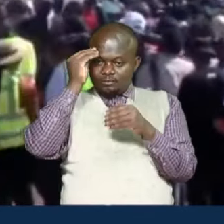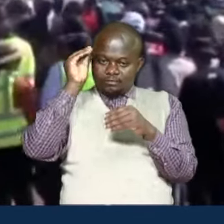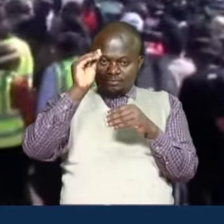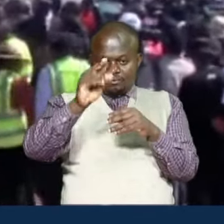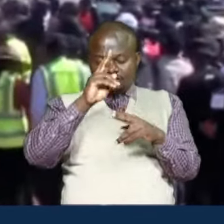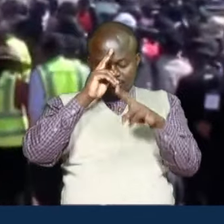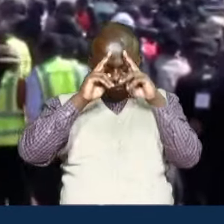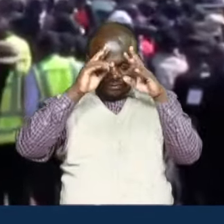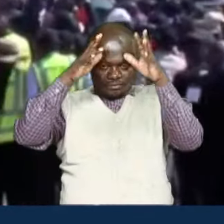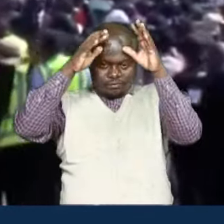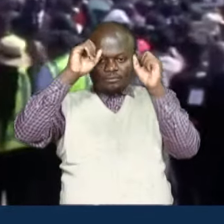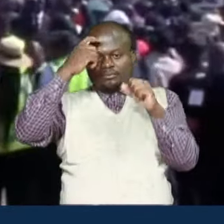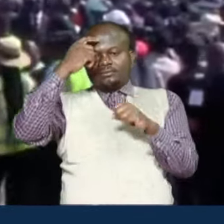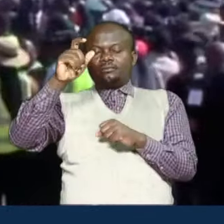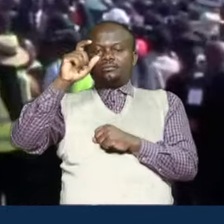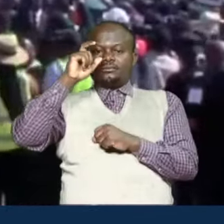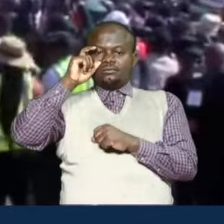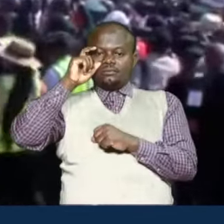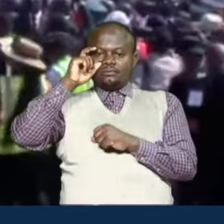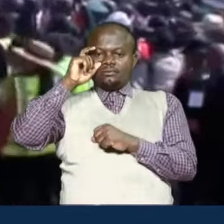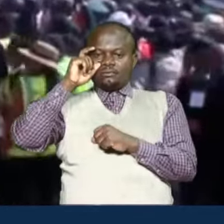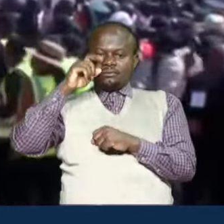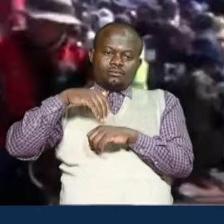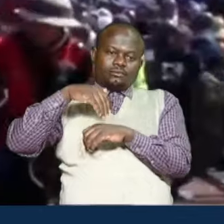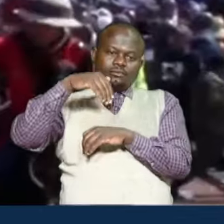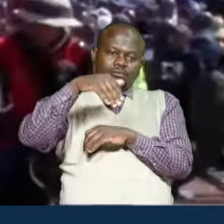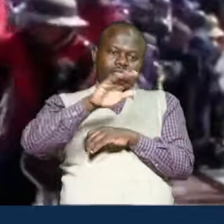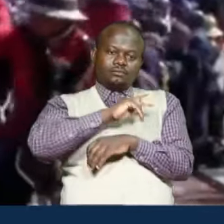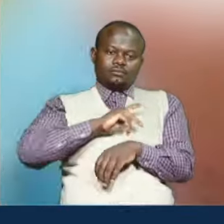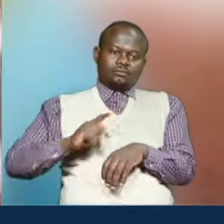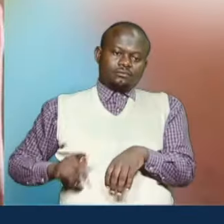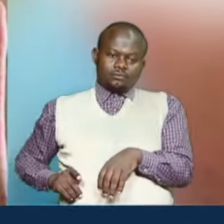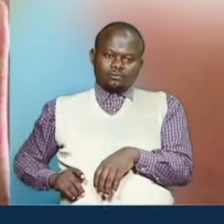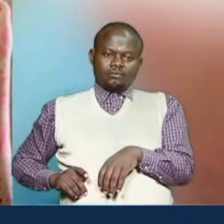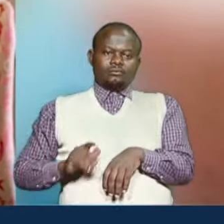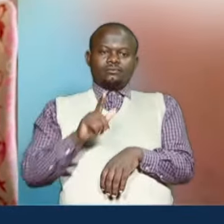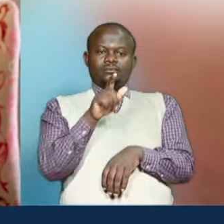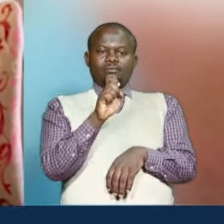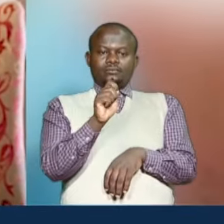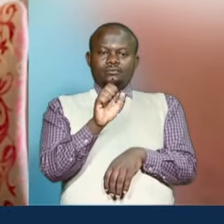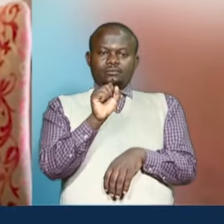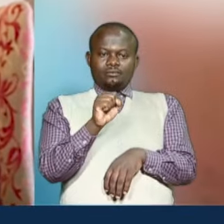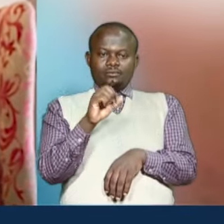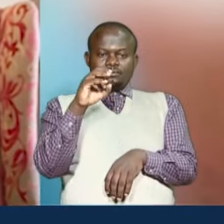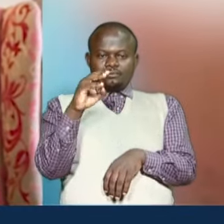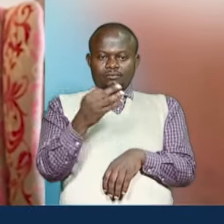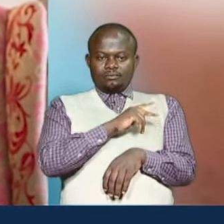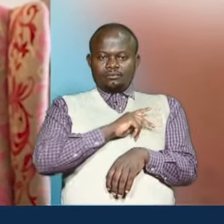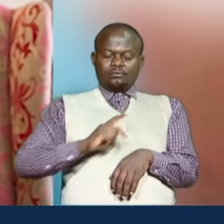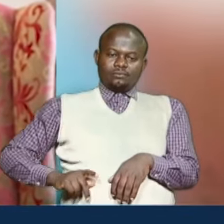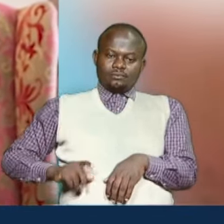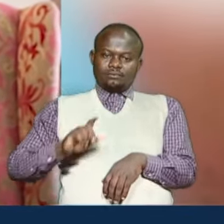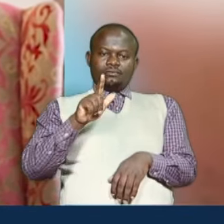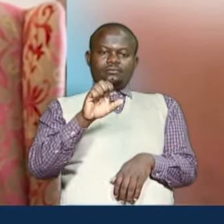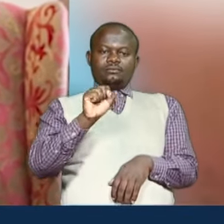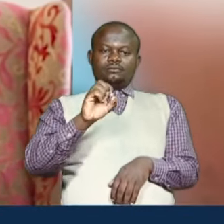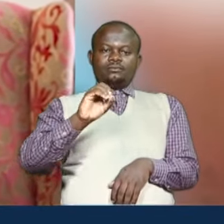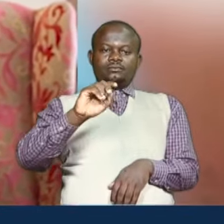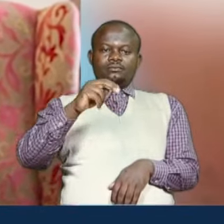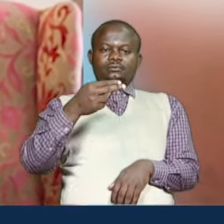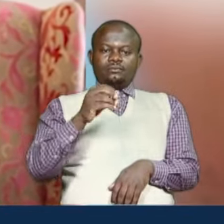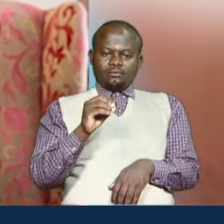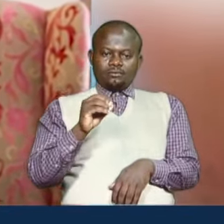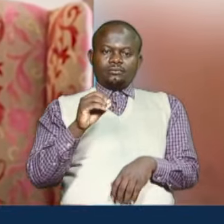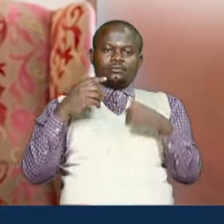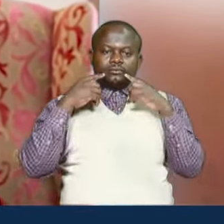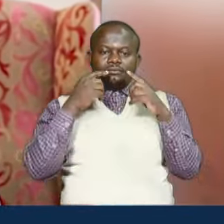Nyakubahwa Perezida wa Repubulika Paul Kagame yoherereje umwami Letsi wa gatatu w'ubwami bwa Lesotho. Itangazo dukesha ibiro bya